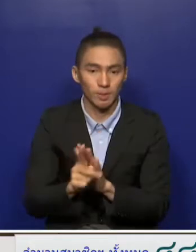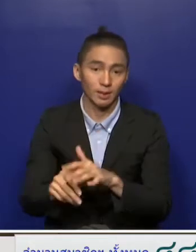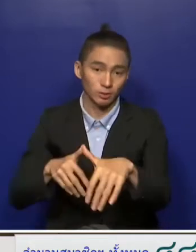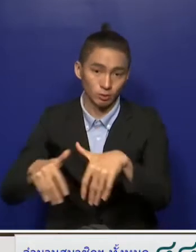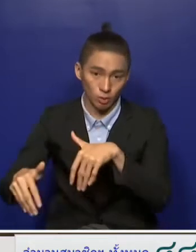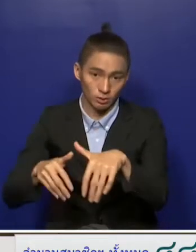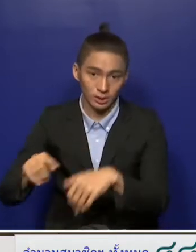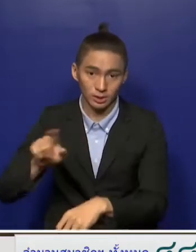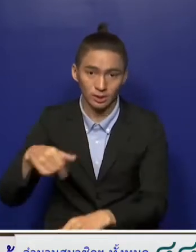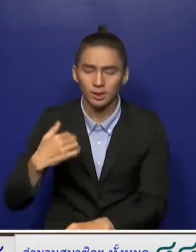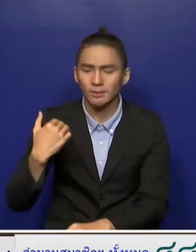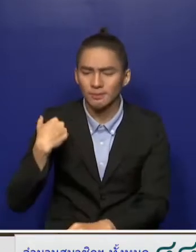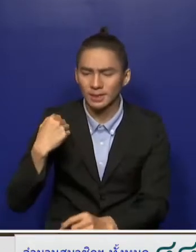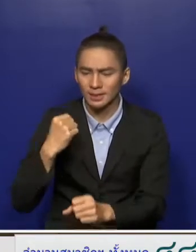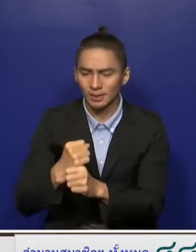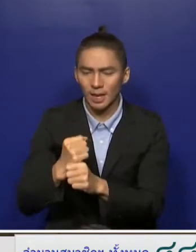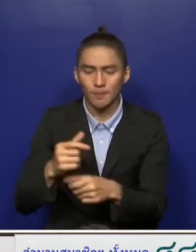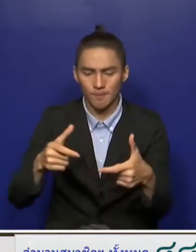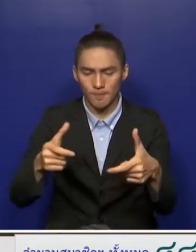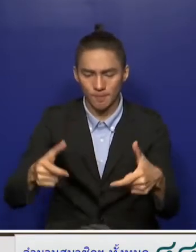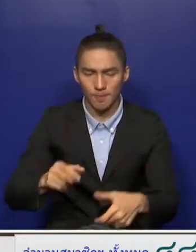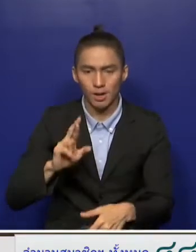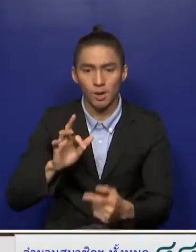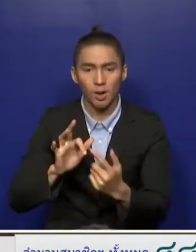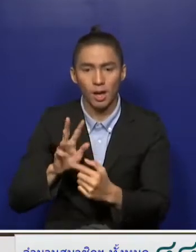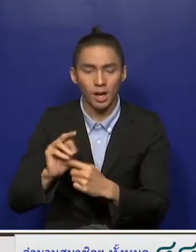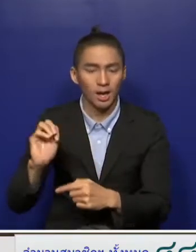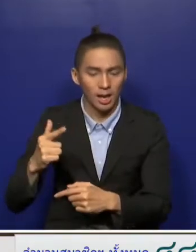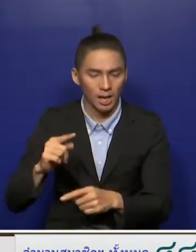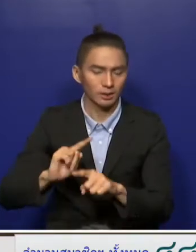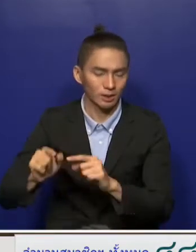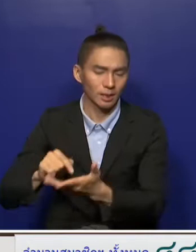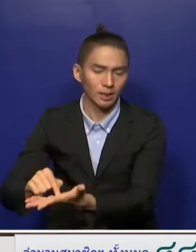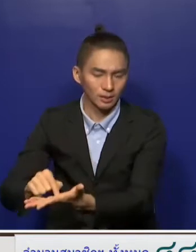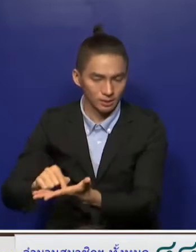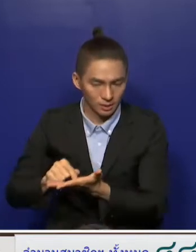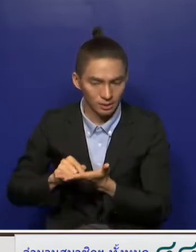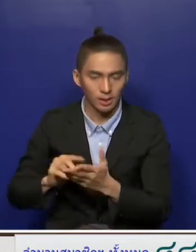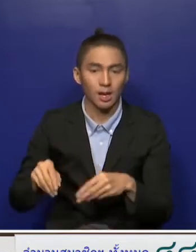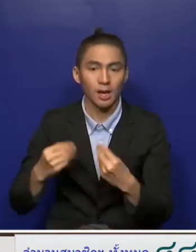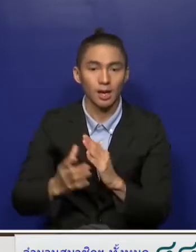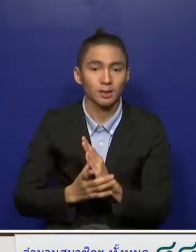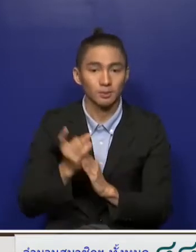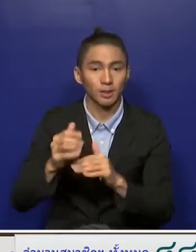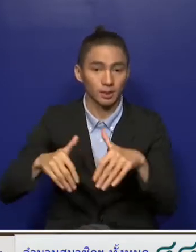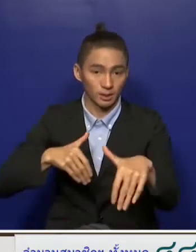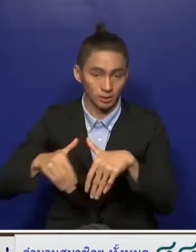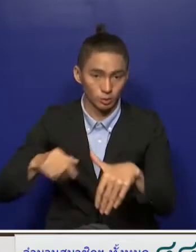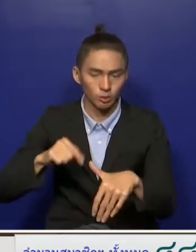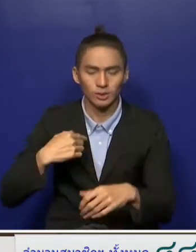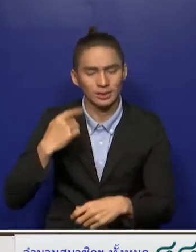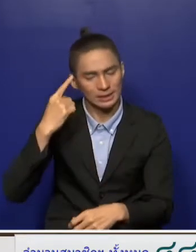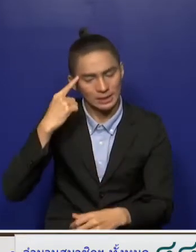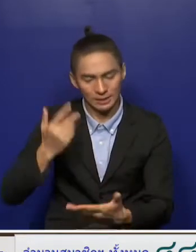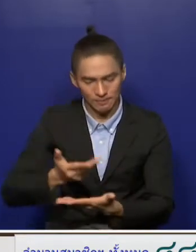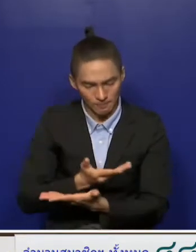การจัดทำร่างข้อบัญญัติซึ่งในร่างฉบับนี้ได้ให้โอกาสทางท้องถิ่นได้เข้